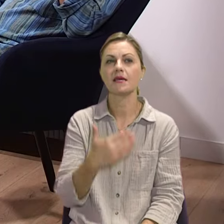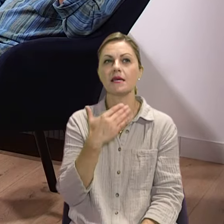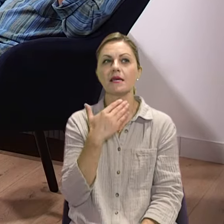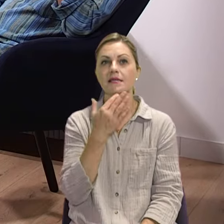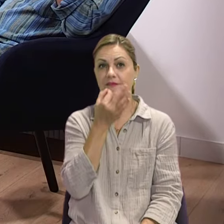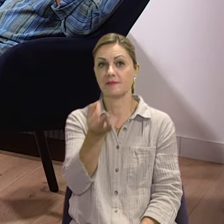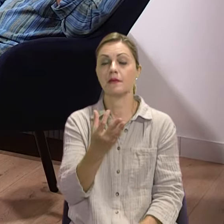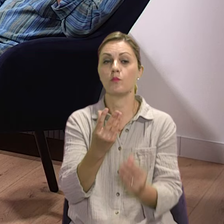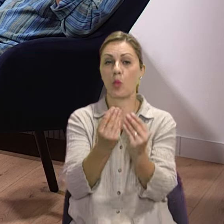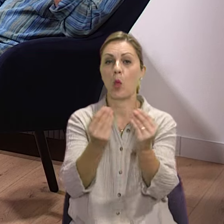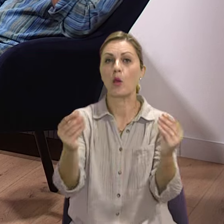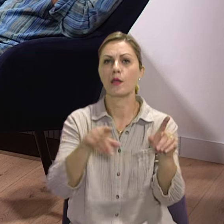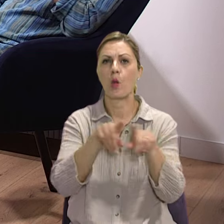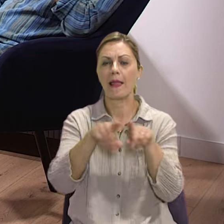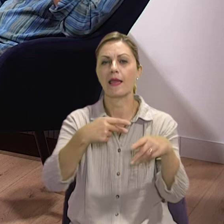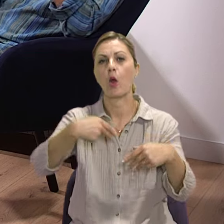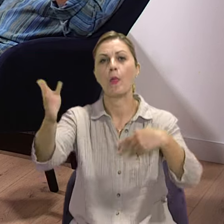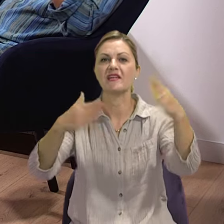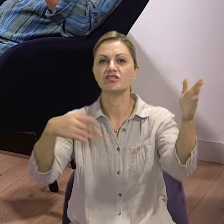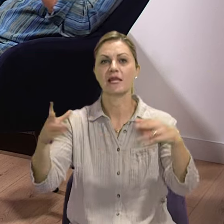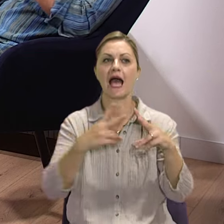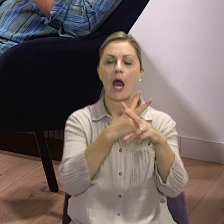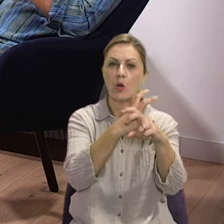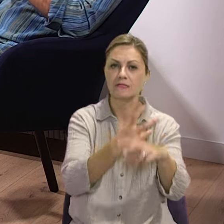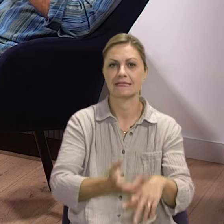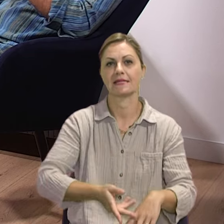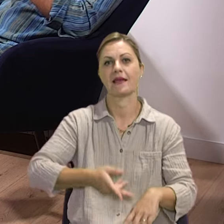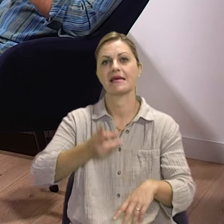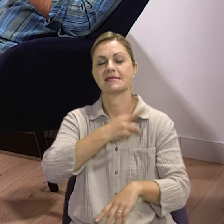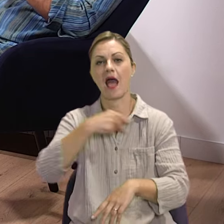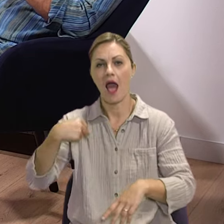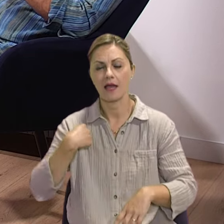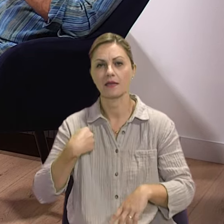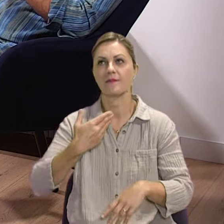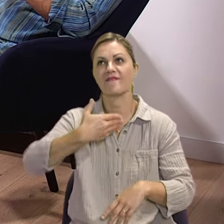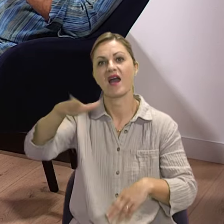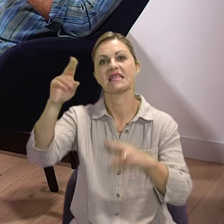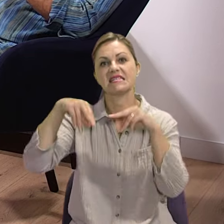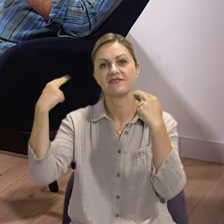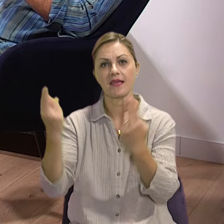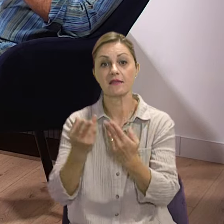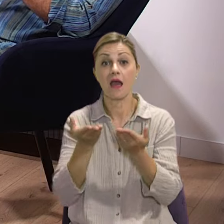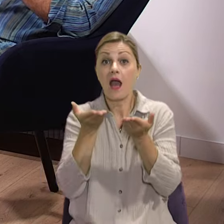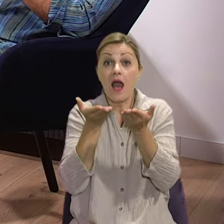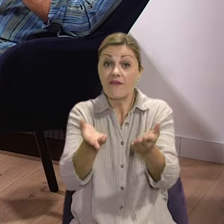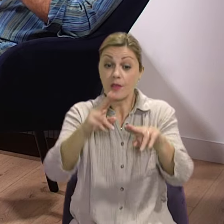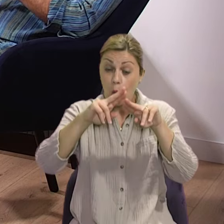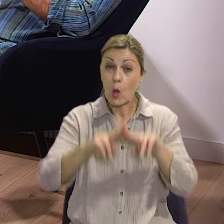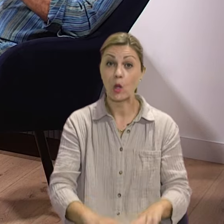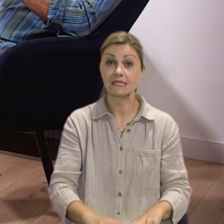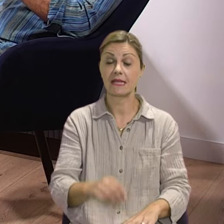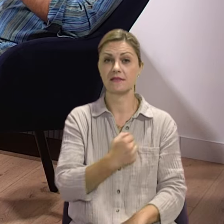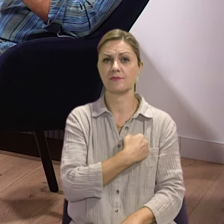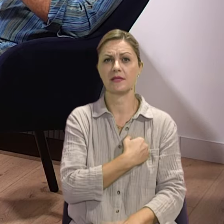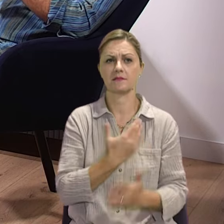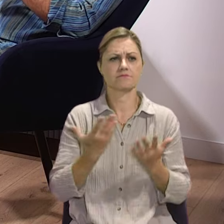u Zagreb, u Austriju, u Njemačku, vanka. Vi volite Split. Ja